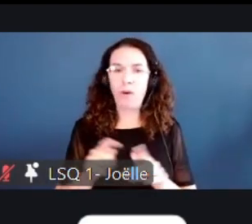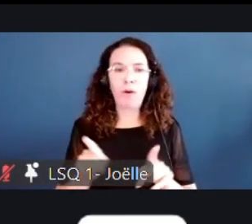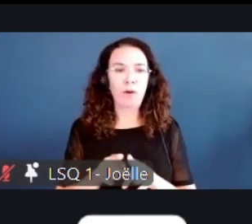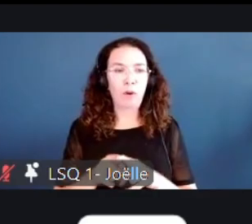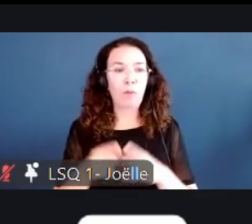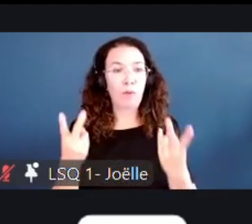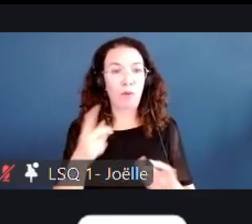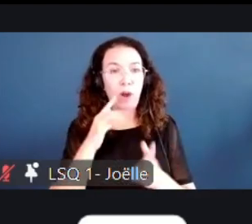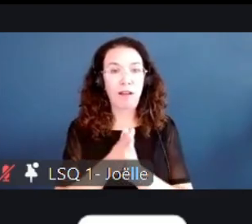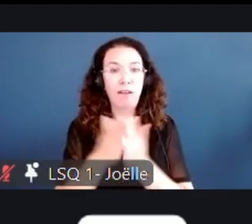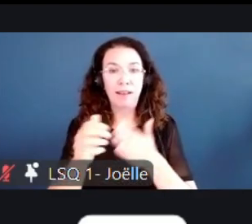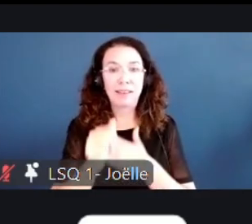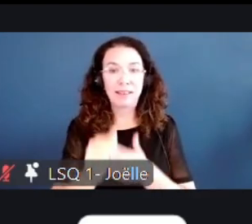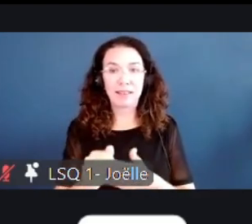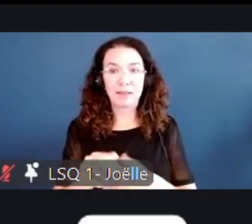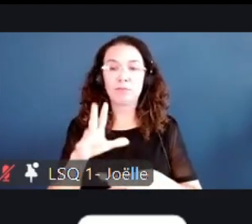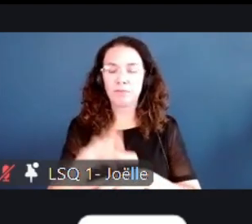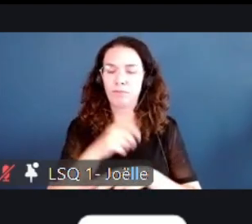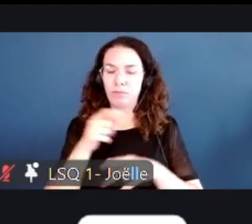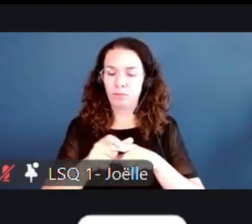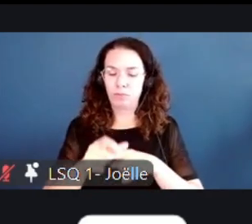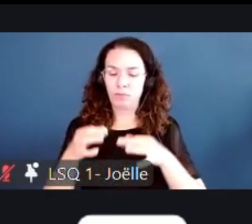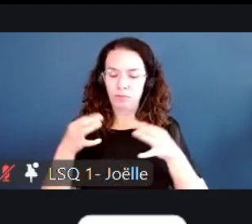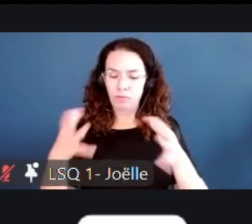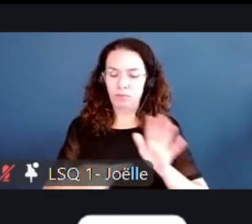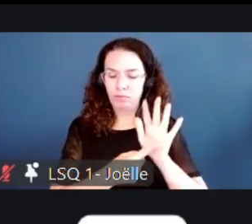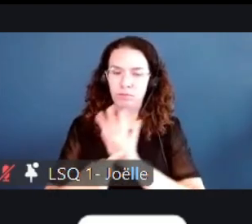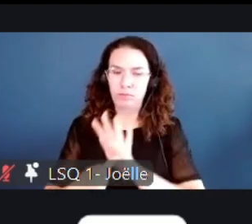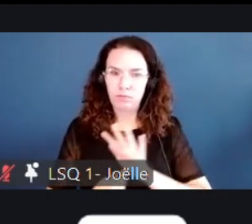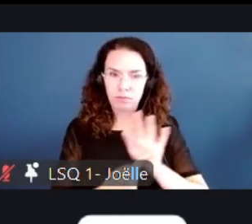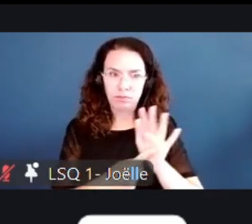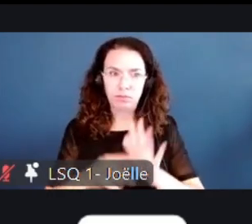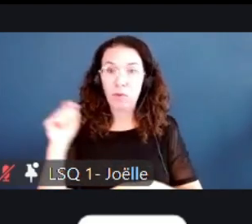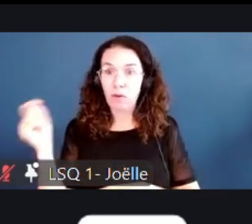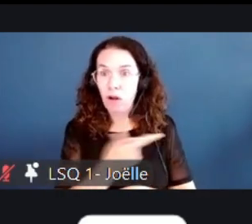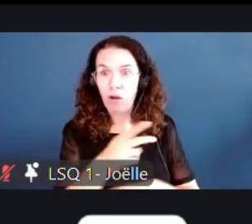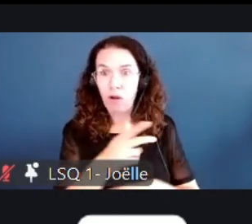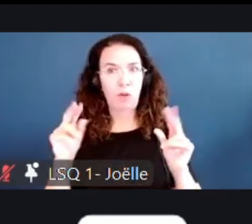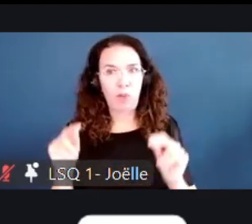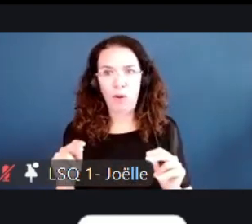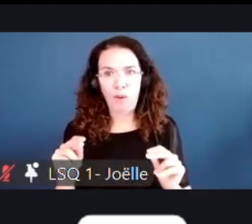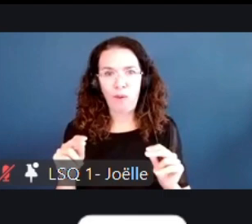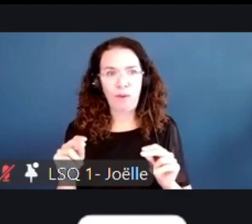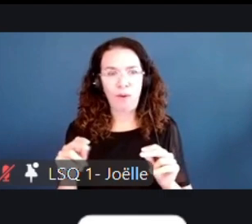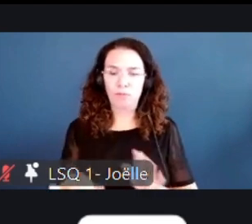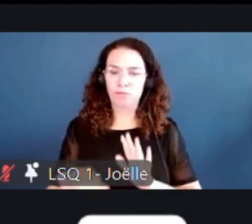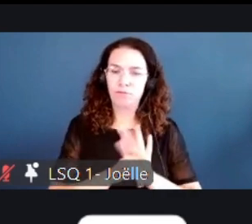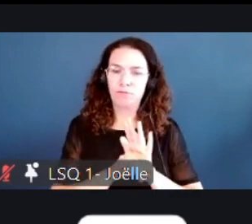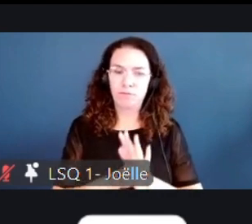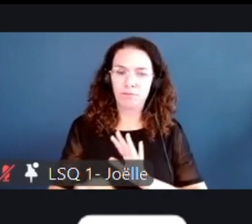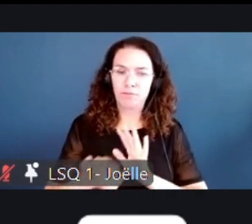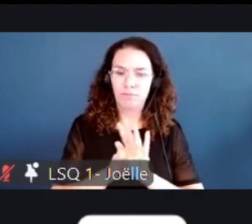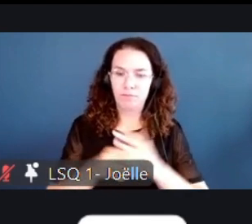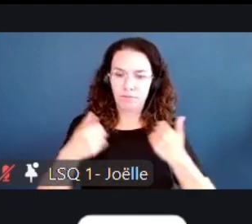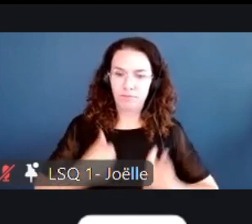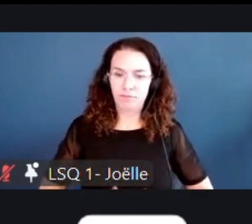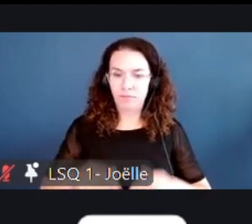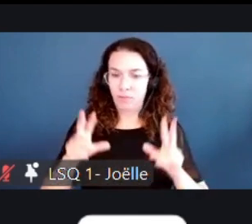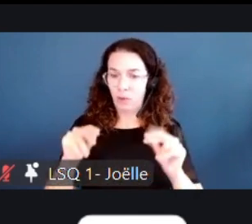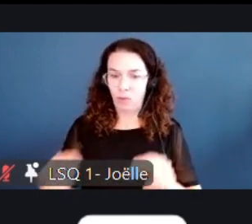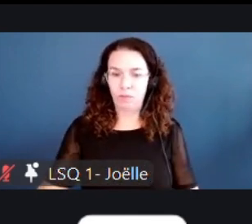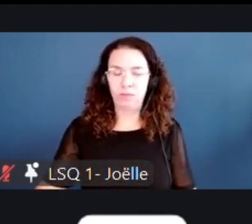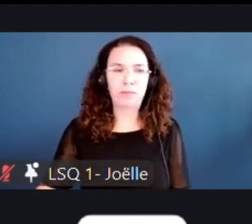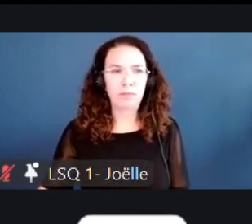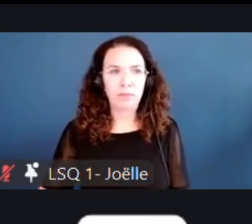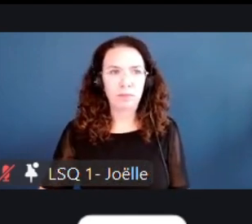on va utiliser ce terme lors de cette présentation, tout en reconnaissant que ce n'est pas tout le monde qui s'identifie à ce